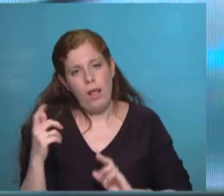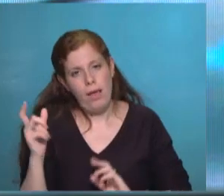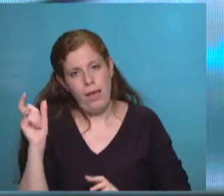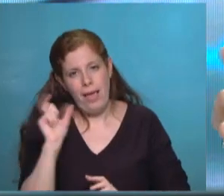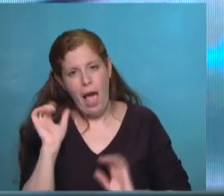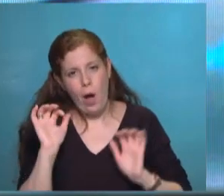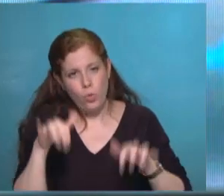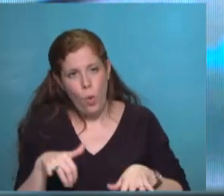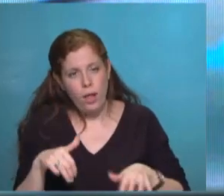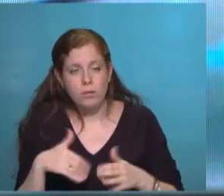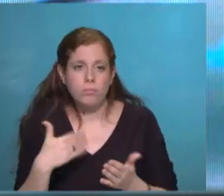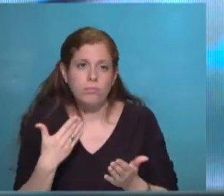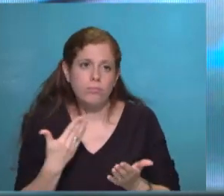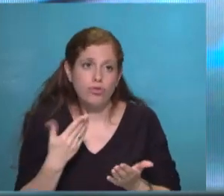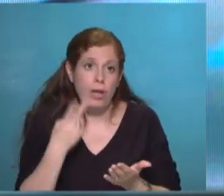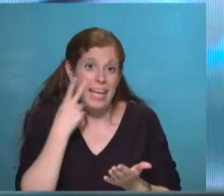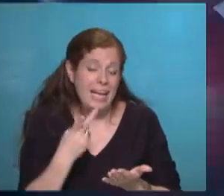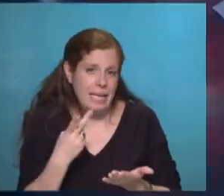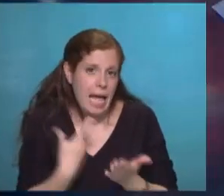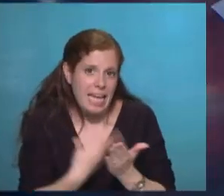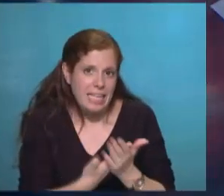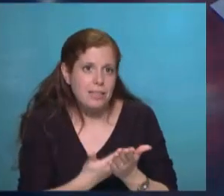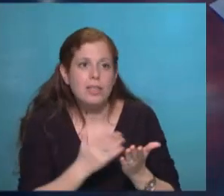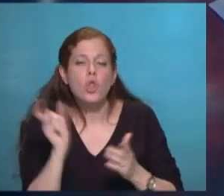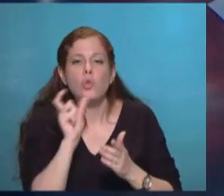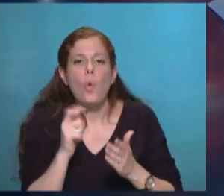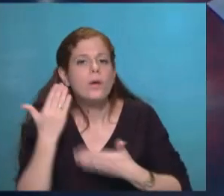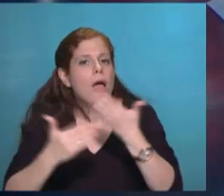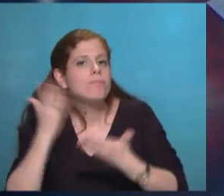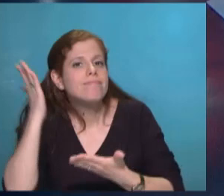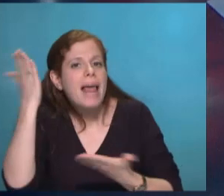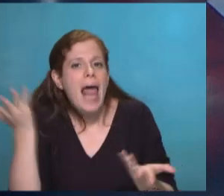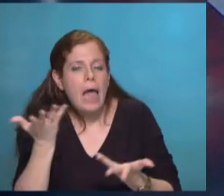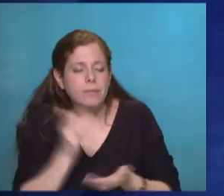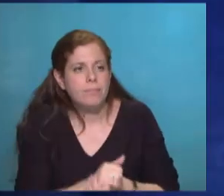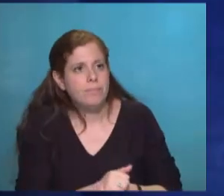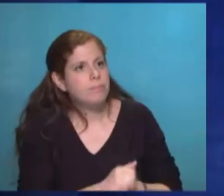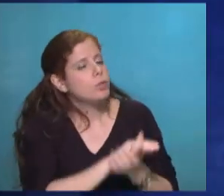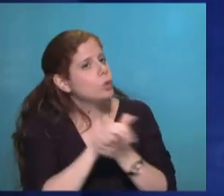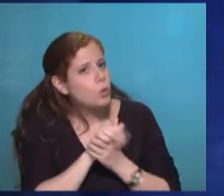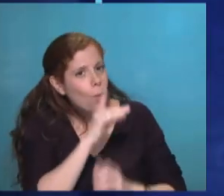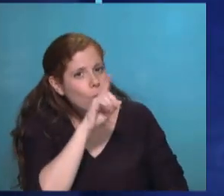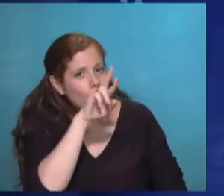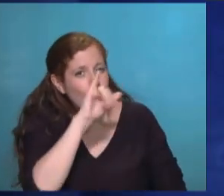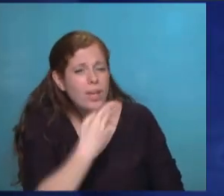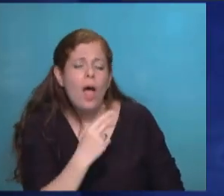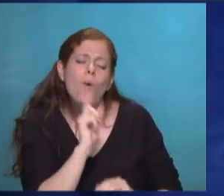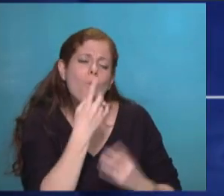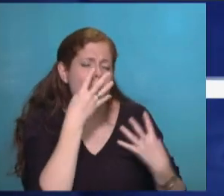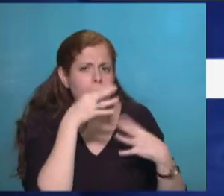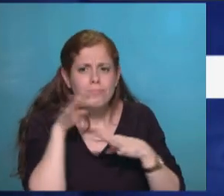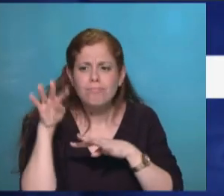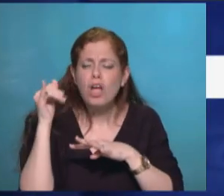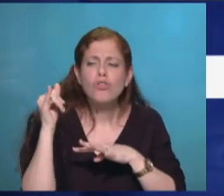שיעיד על הכיוון שאליו הולכת טורקיה. שלום ורדי. שלום דוריה, כן, את יודעת, כל עיני העולם כמעט נשואות